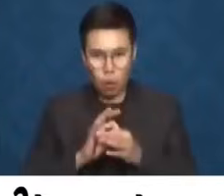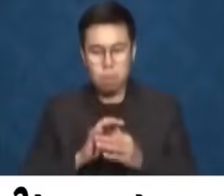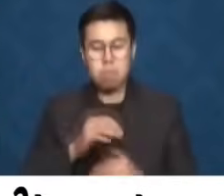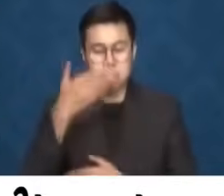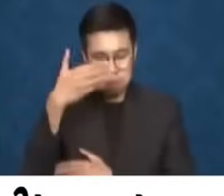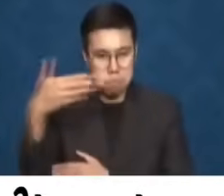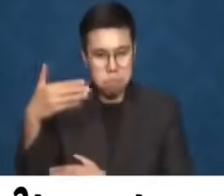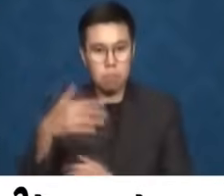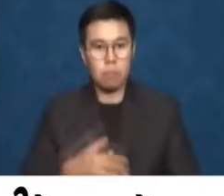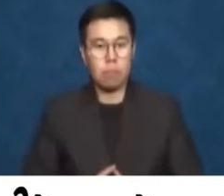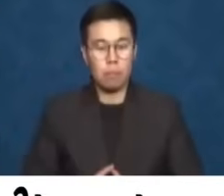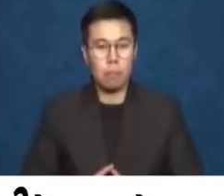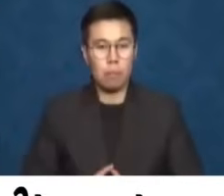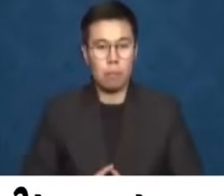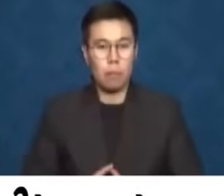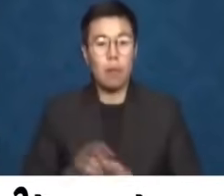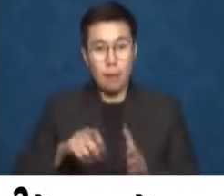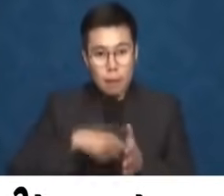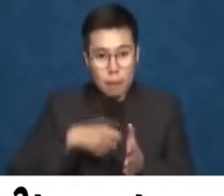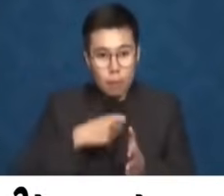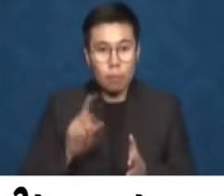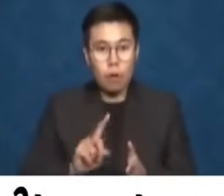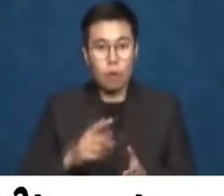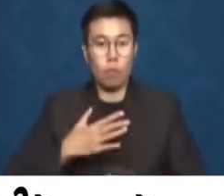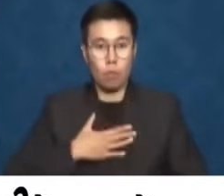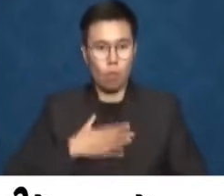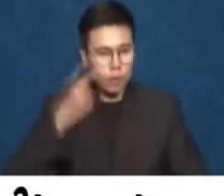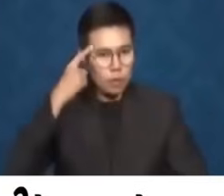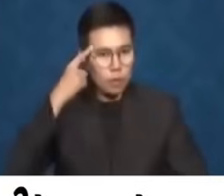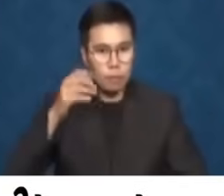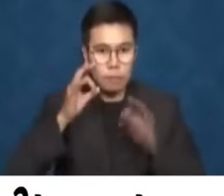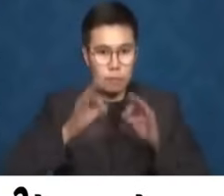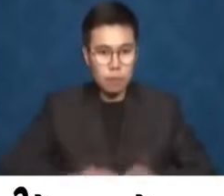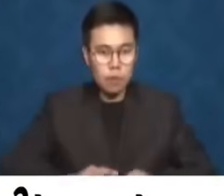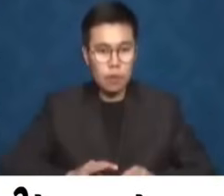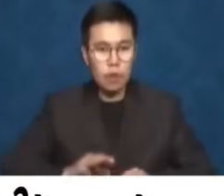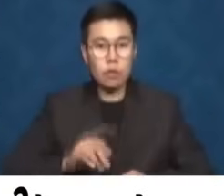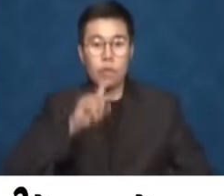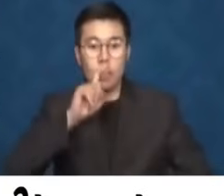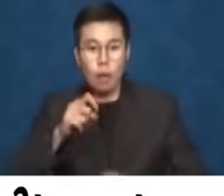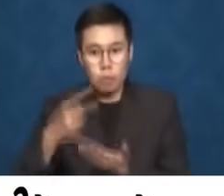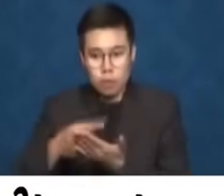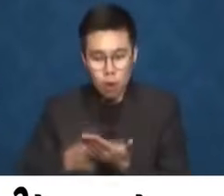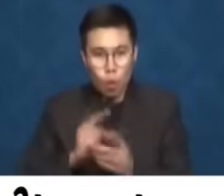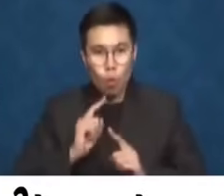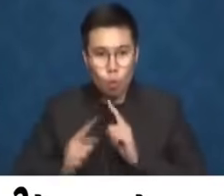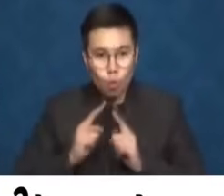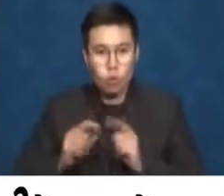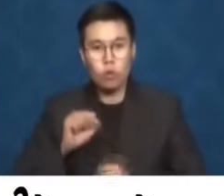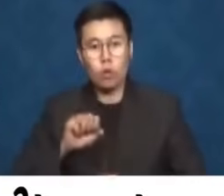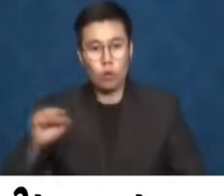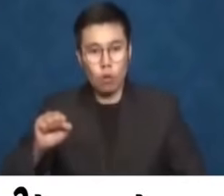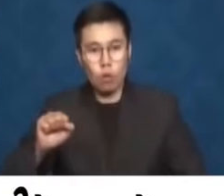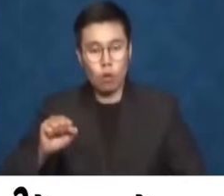นี้นั่นคือเหตุผลที่ผมตัดสินใจปรึกษากับเพื่อนสมาชิกปรึกษ